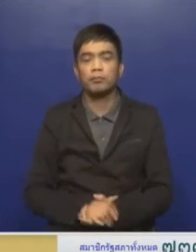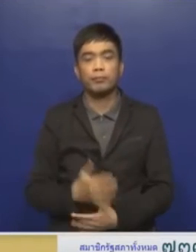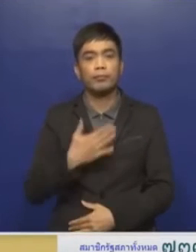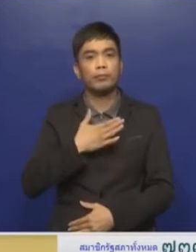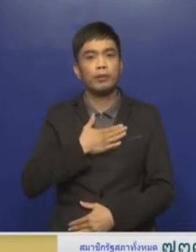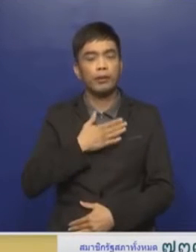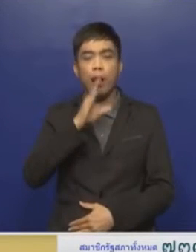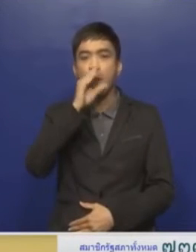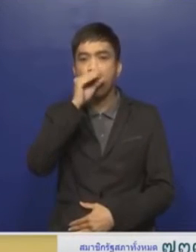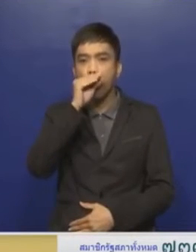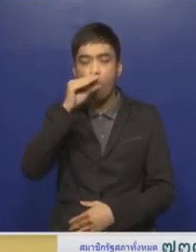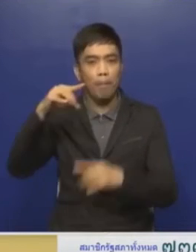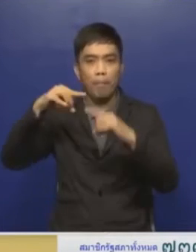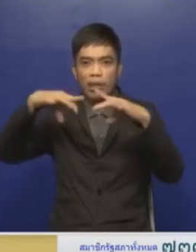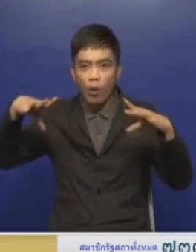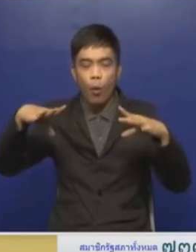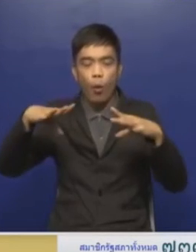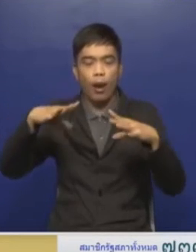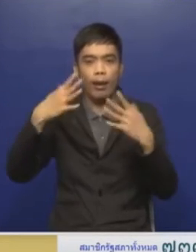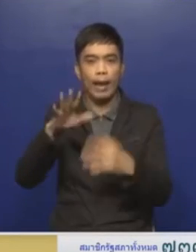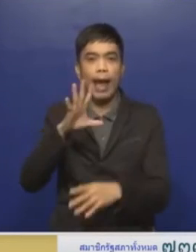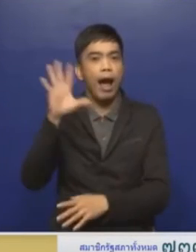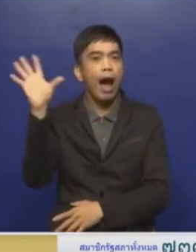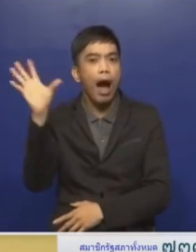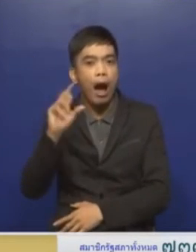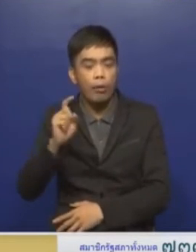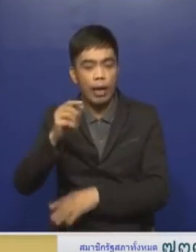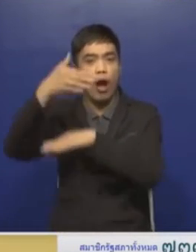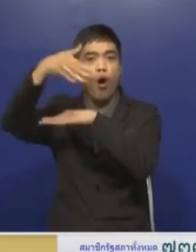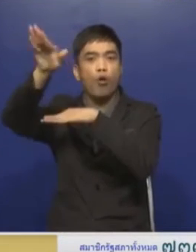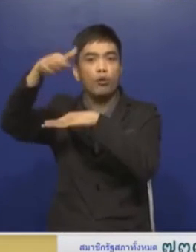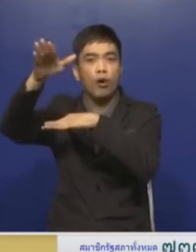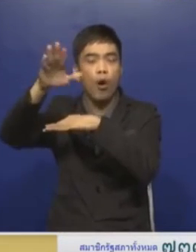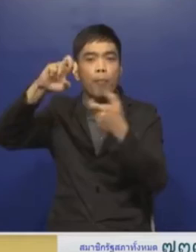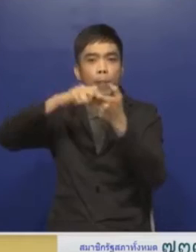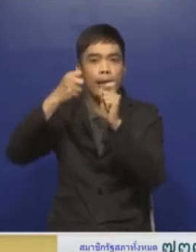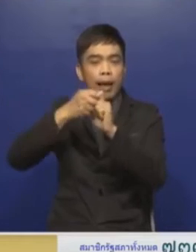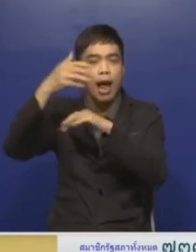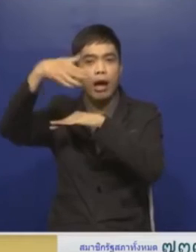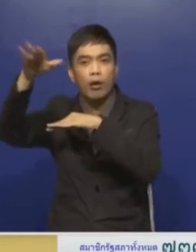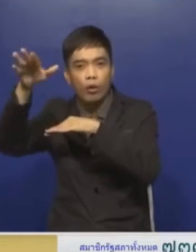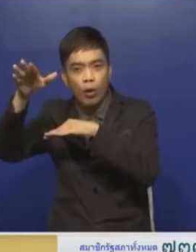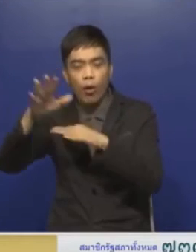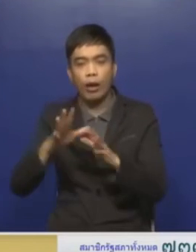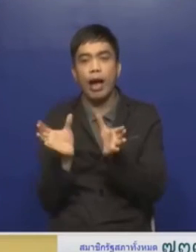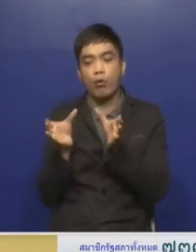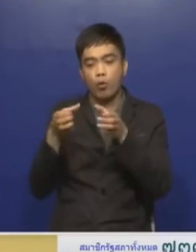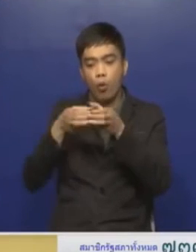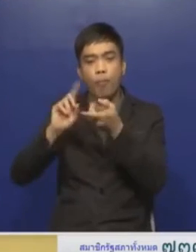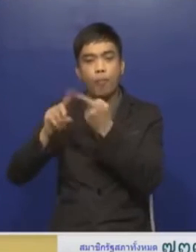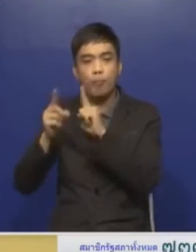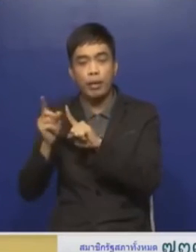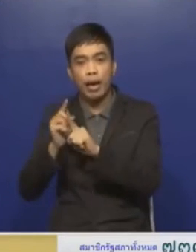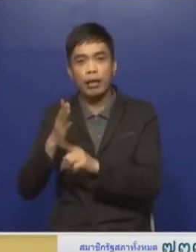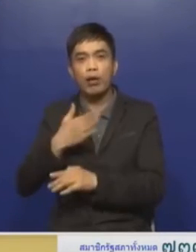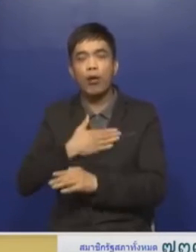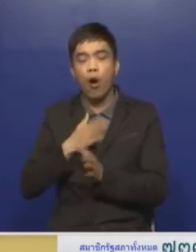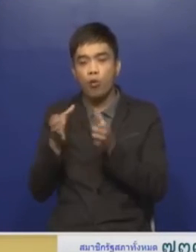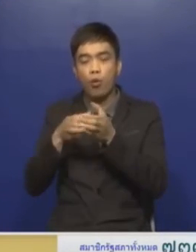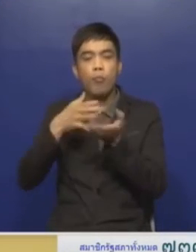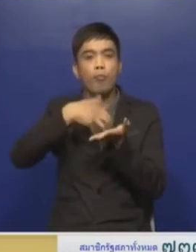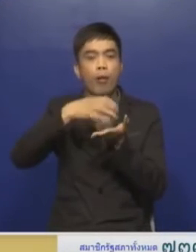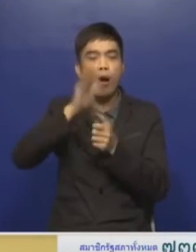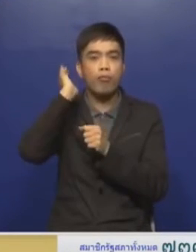นอกจากลาวอัเป็นเทจแล้วไปเอาเหตุการนอกสภาและเรื่องของพัพวกตันเองมาพูด passenger